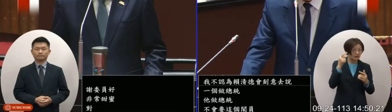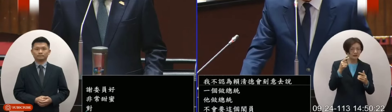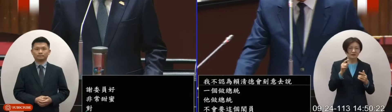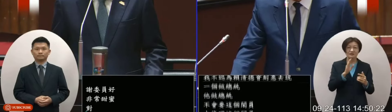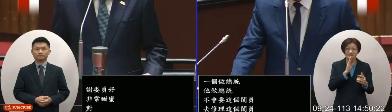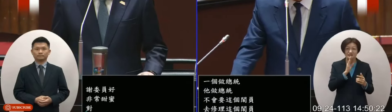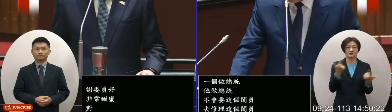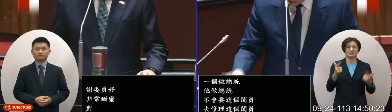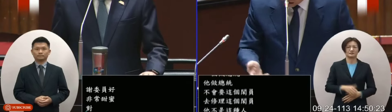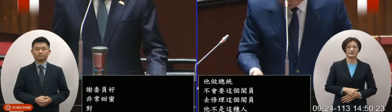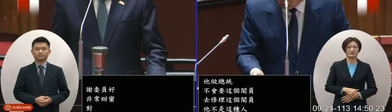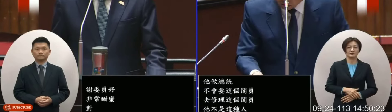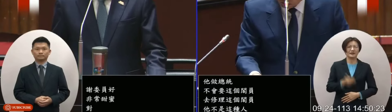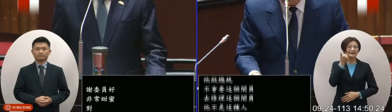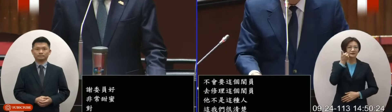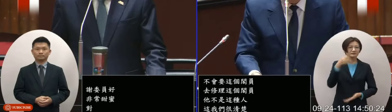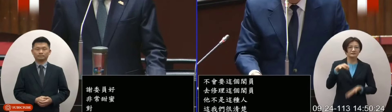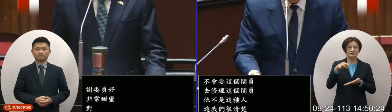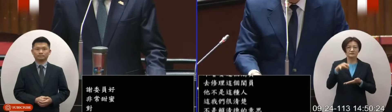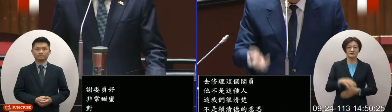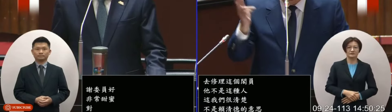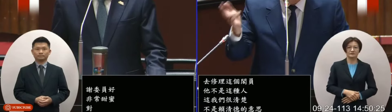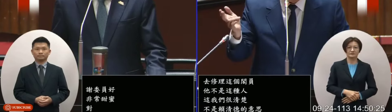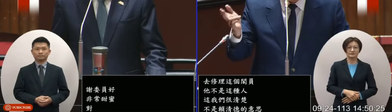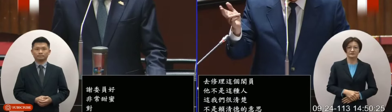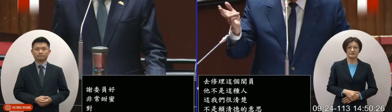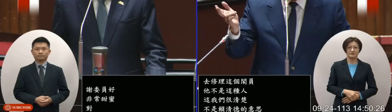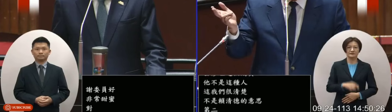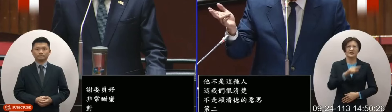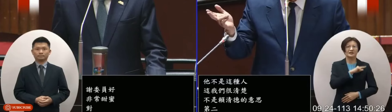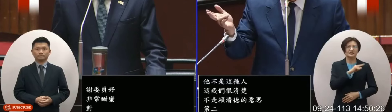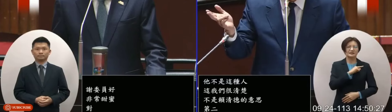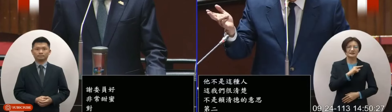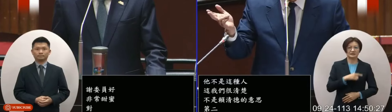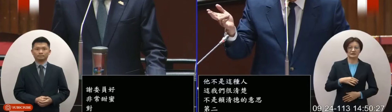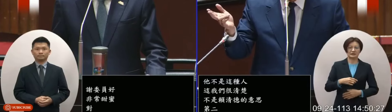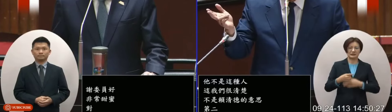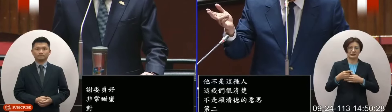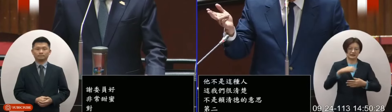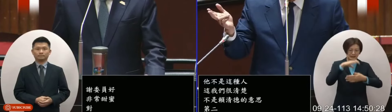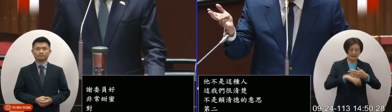哦，安尼上个意思，你家己三八家现会啊。